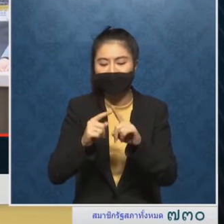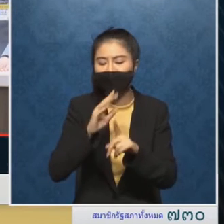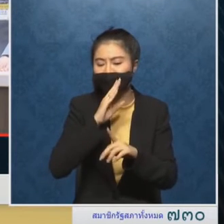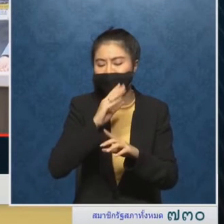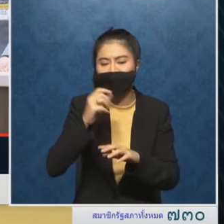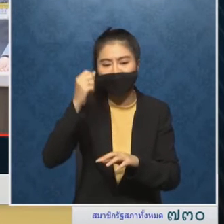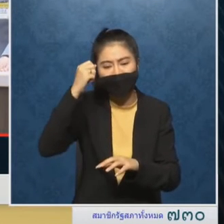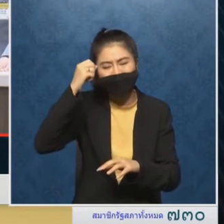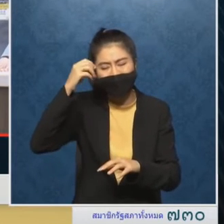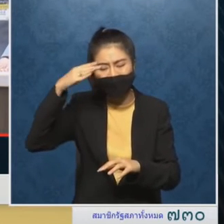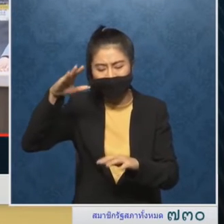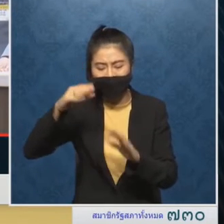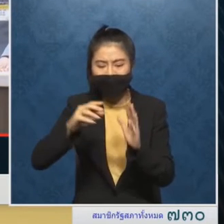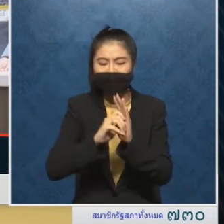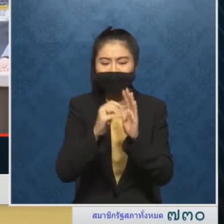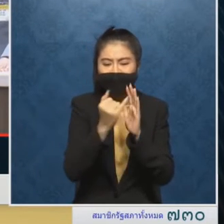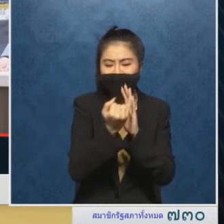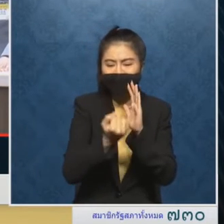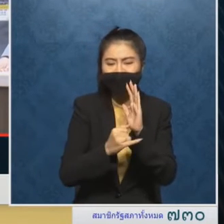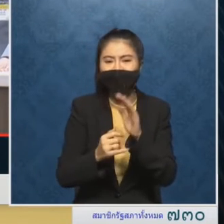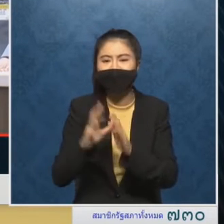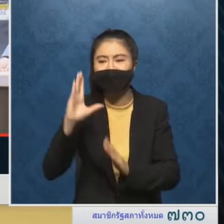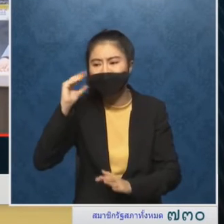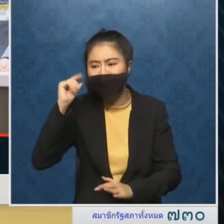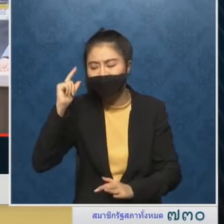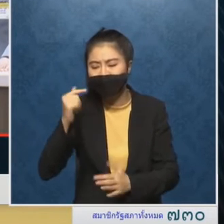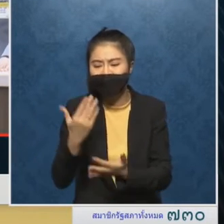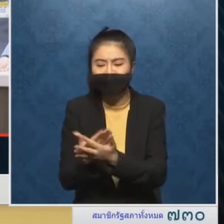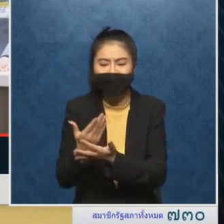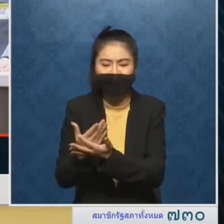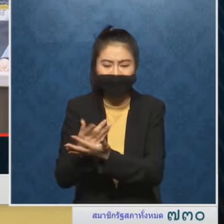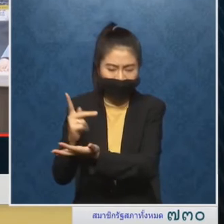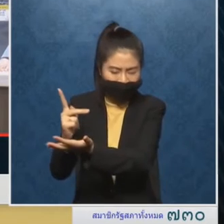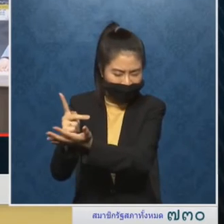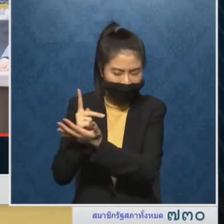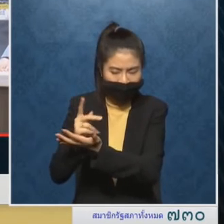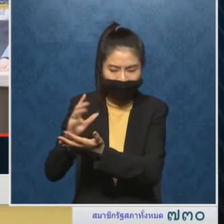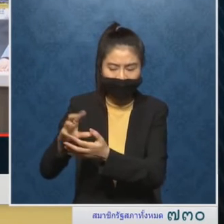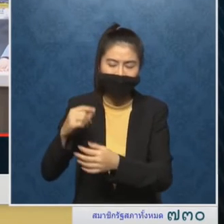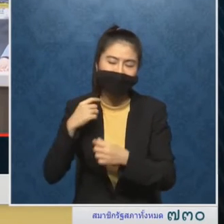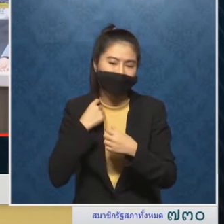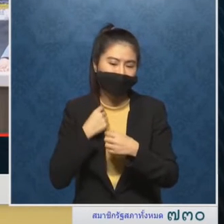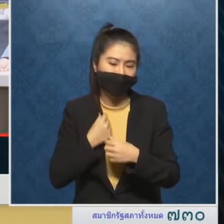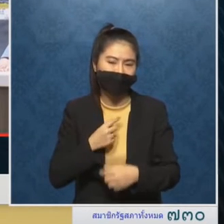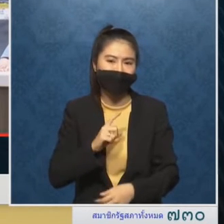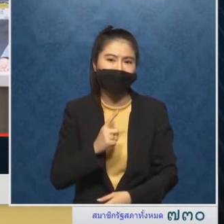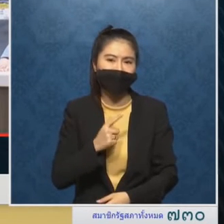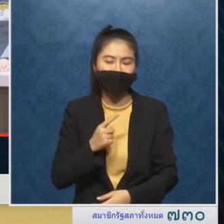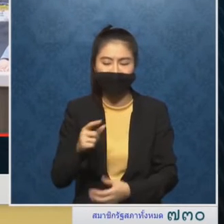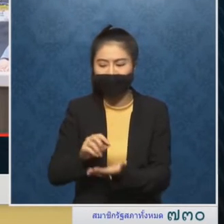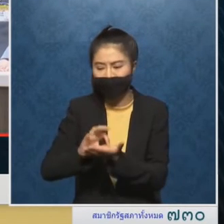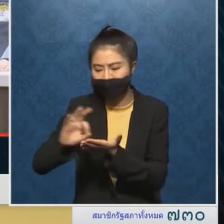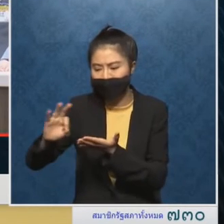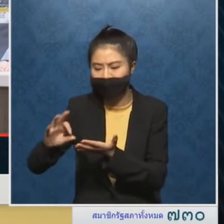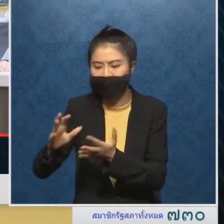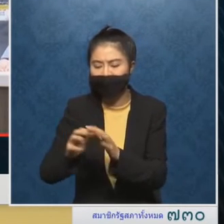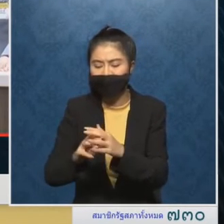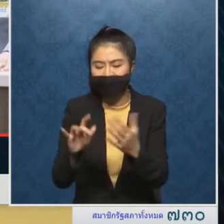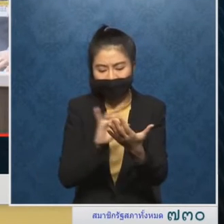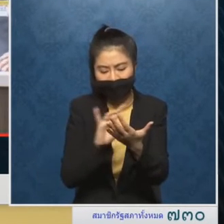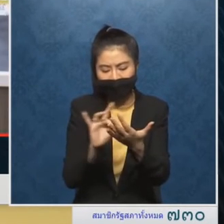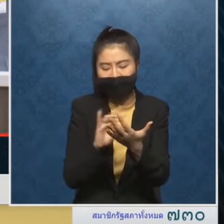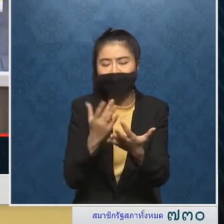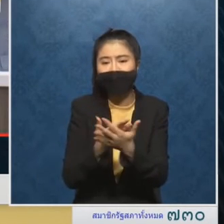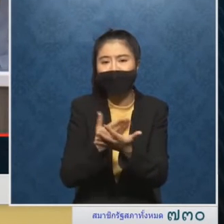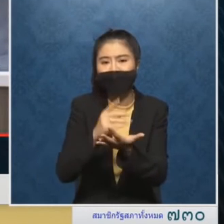มีอะไรเลยท่ประดานพ่อแ่ต้ไปกู้ยืมสินกู้เงินขายทองซ้อแบเล็ตราคาถูก ใช้ได้บ้าง ไม่ได้บ้าง